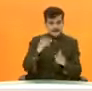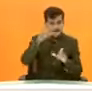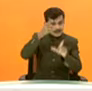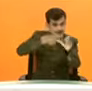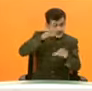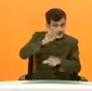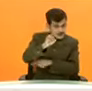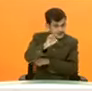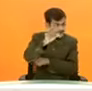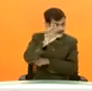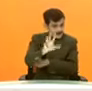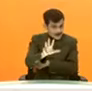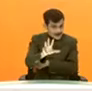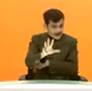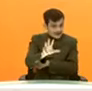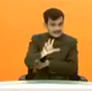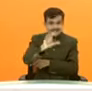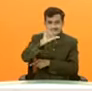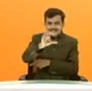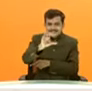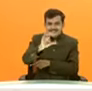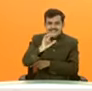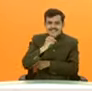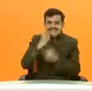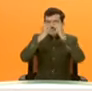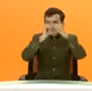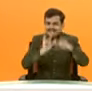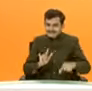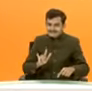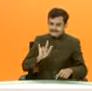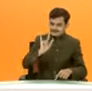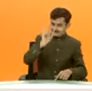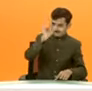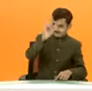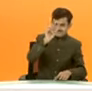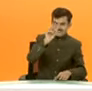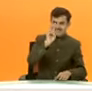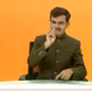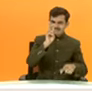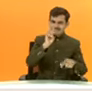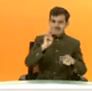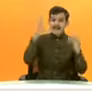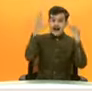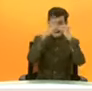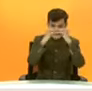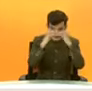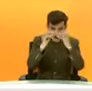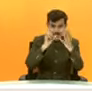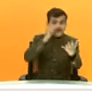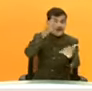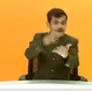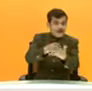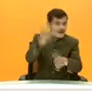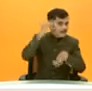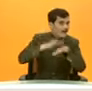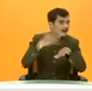2019 में चंद्रयान-2 की लैंडिंग के दौरान भी मैं बेंगलुरु के इसरो सेंटर में मौजूद